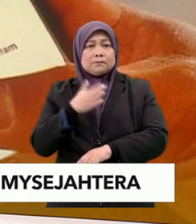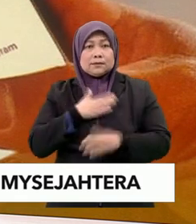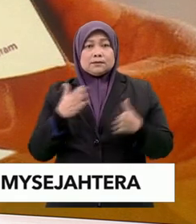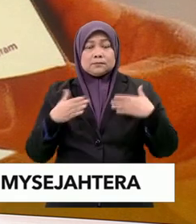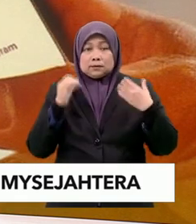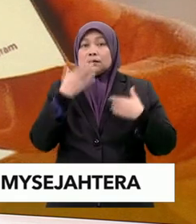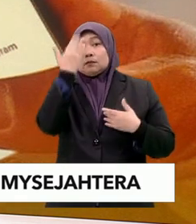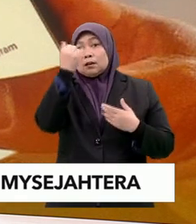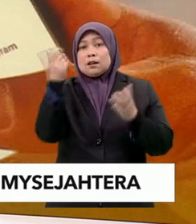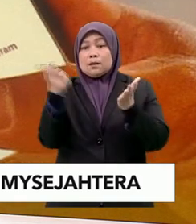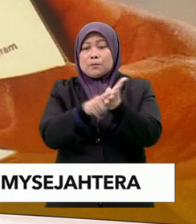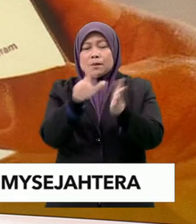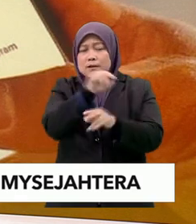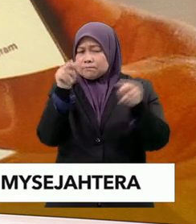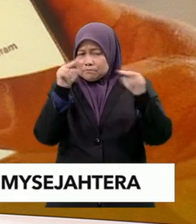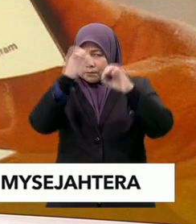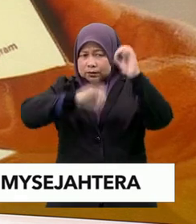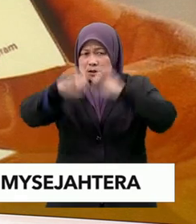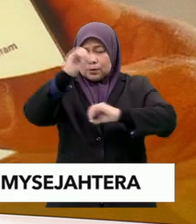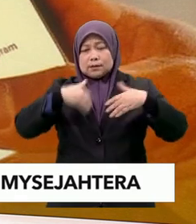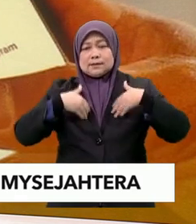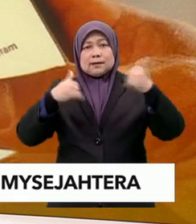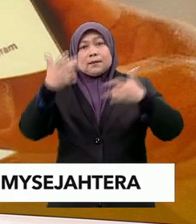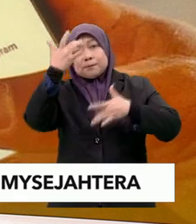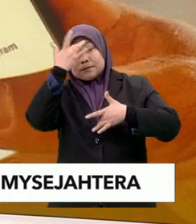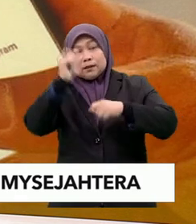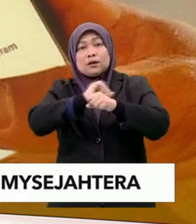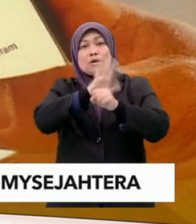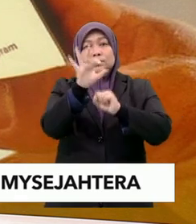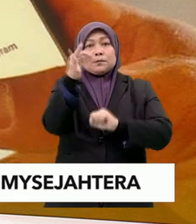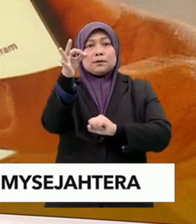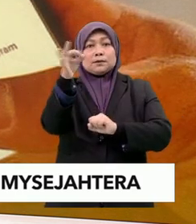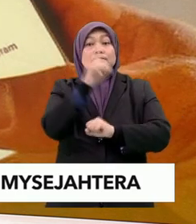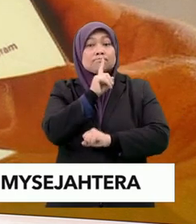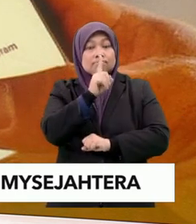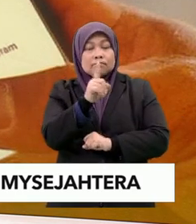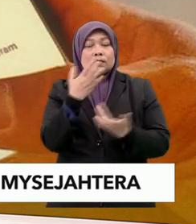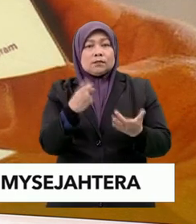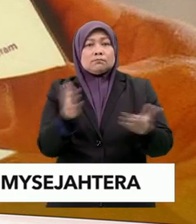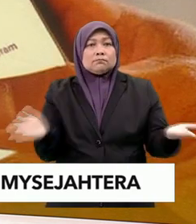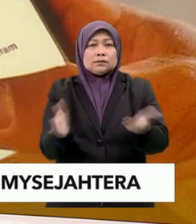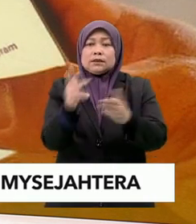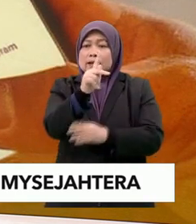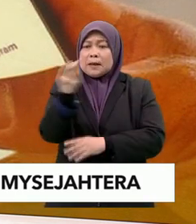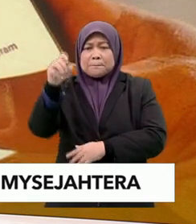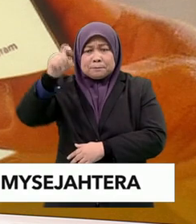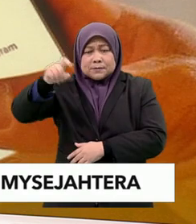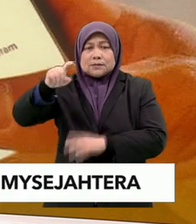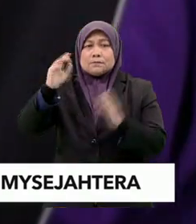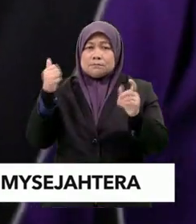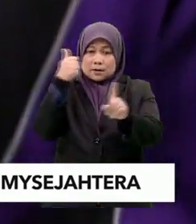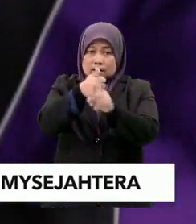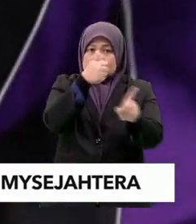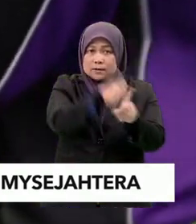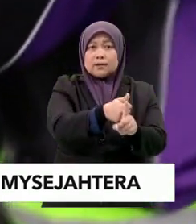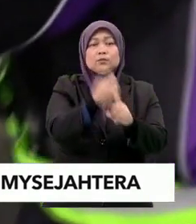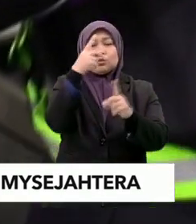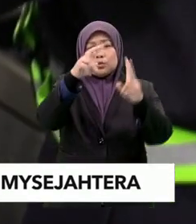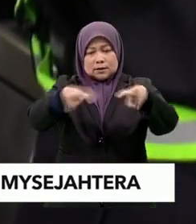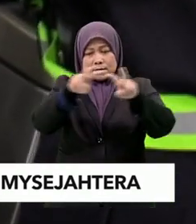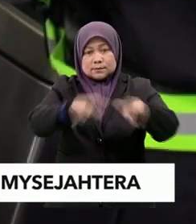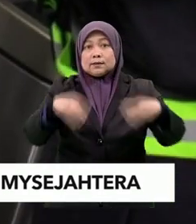laporan dan pemantauan kesihatan pesakit covid-1 kyataan itu juga KKM per sukan analisis